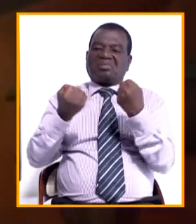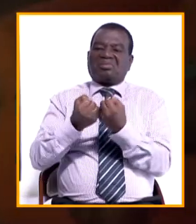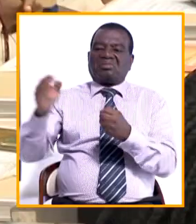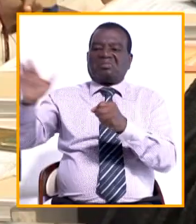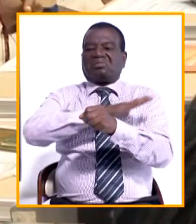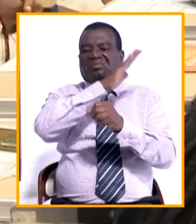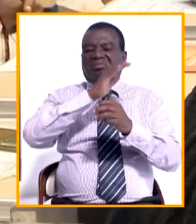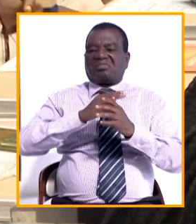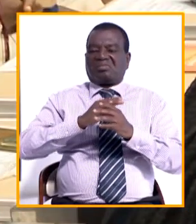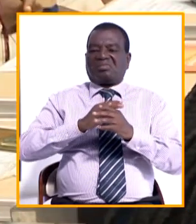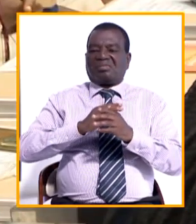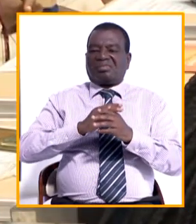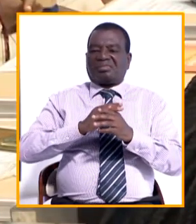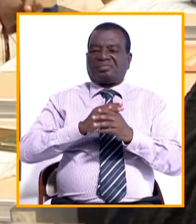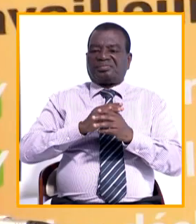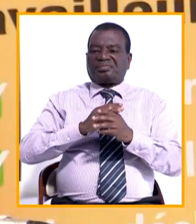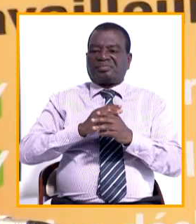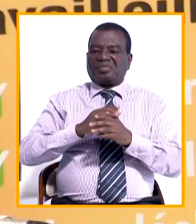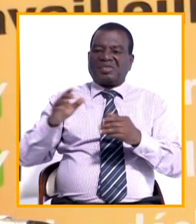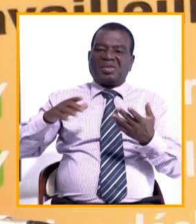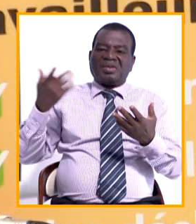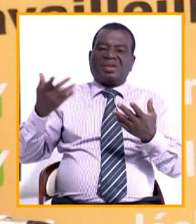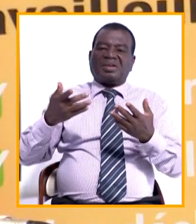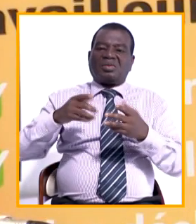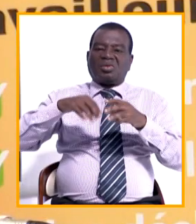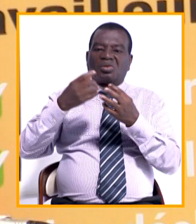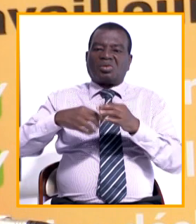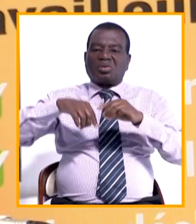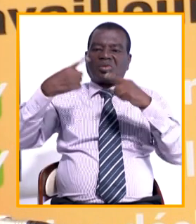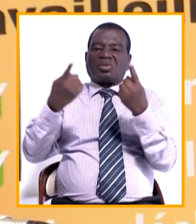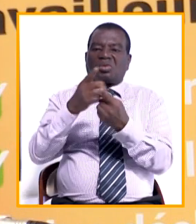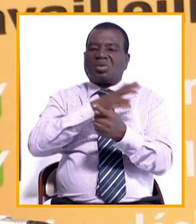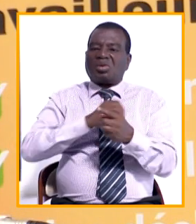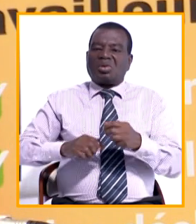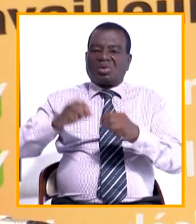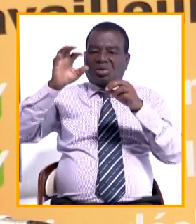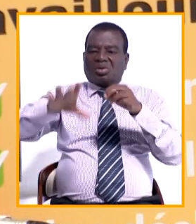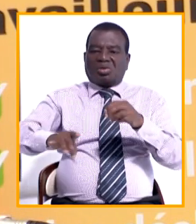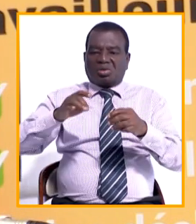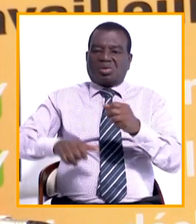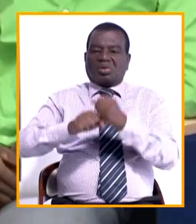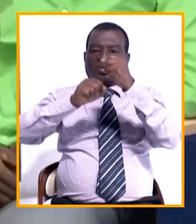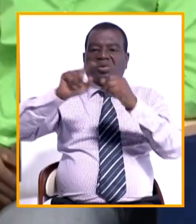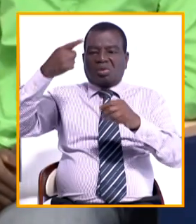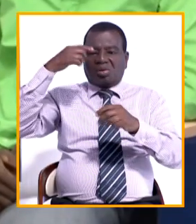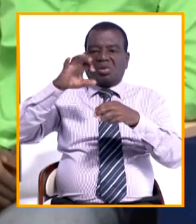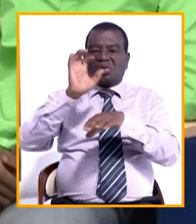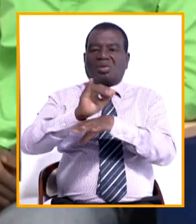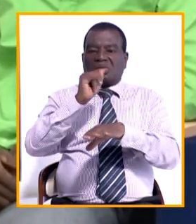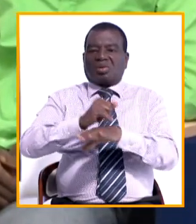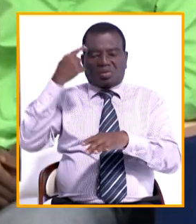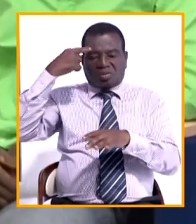selon l'OIT. Les agences du système des Nations Unies choisissent donc de soutenir l'État de Côte d'Ivoire dans cette action